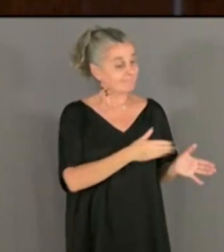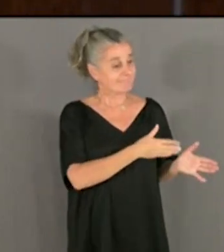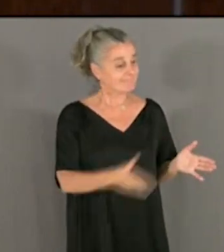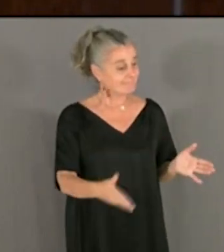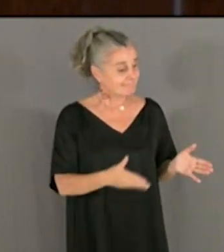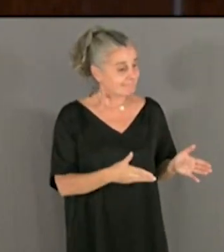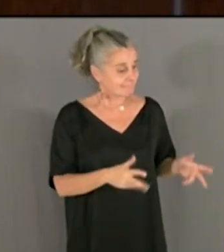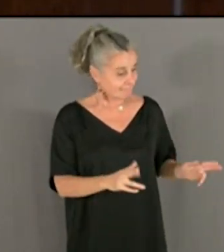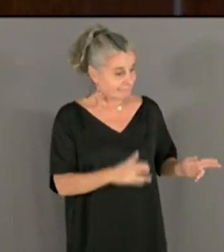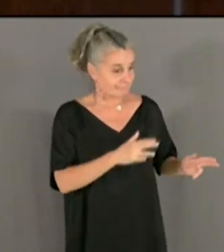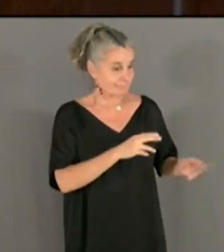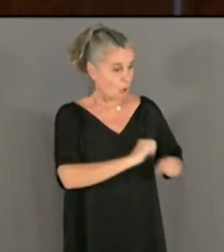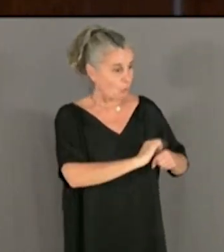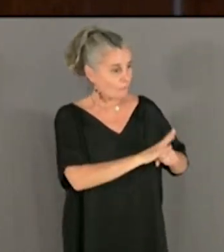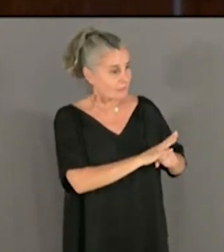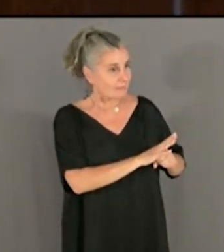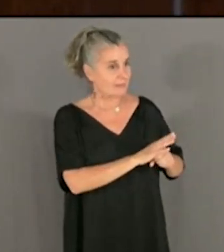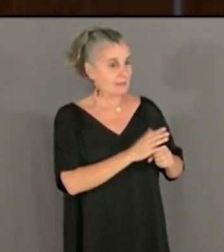n'est